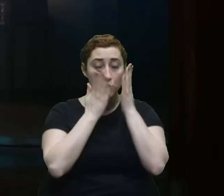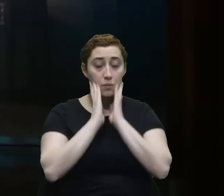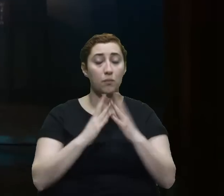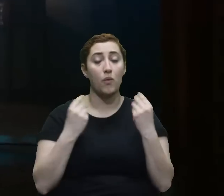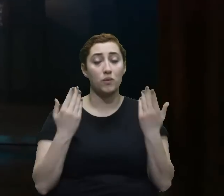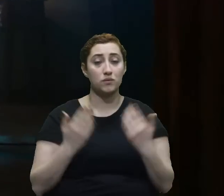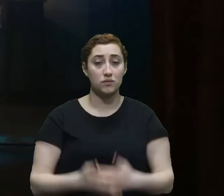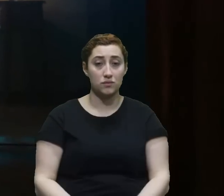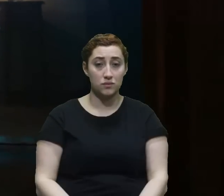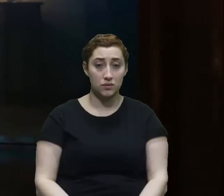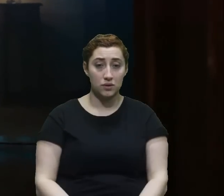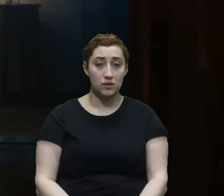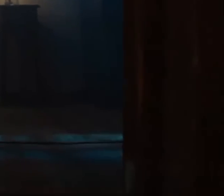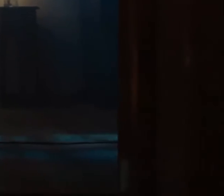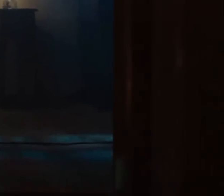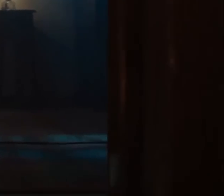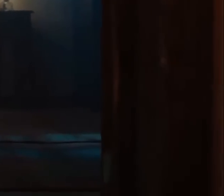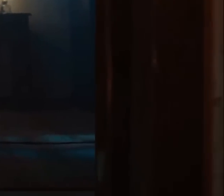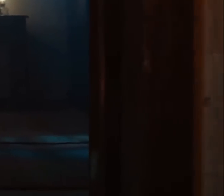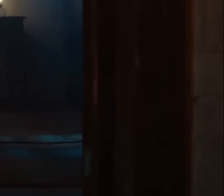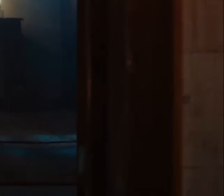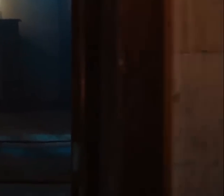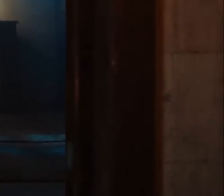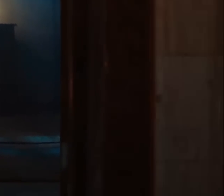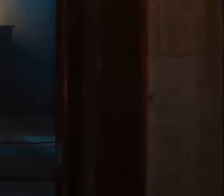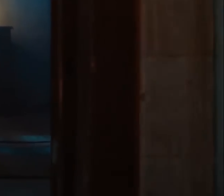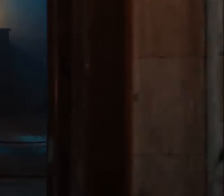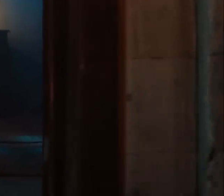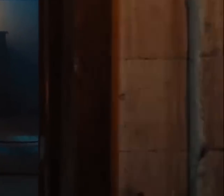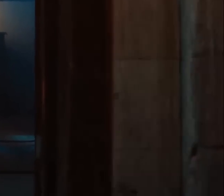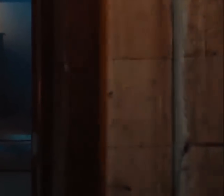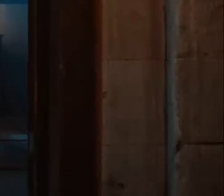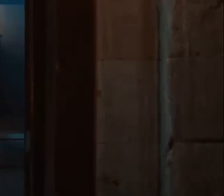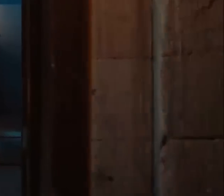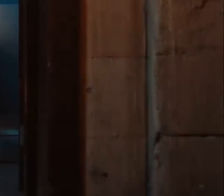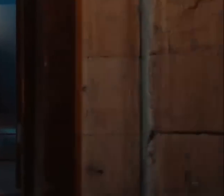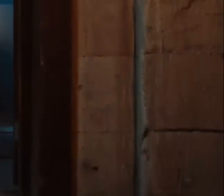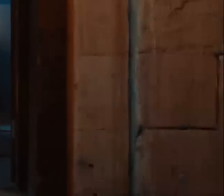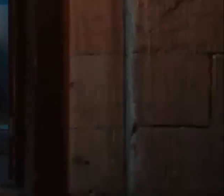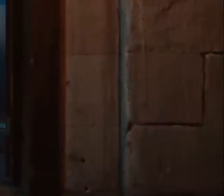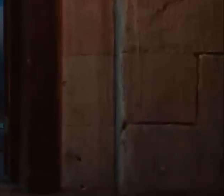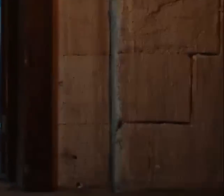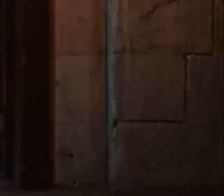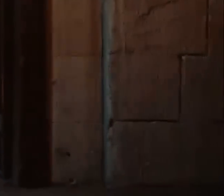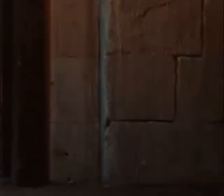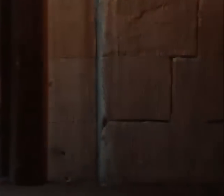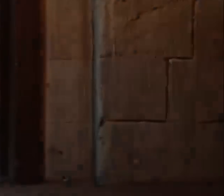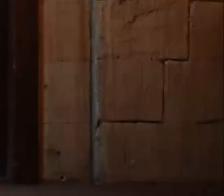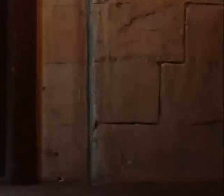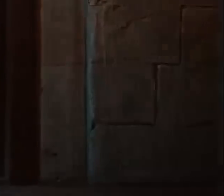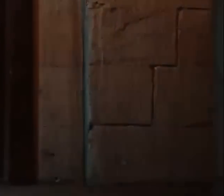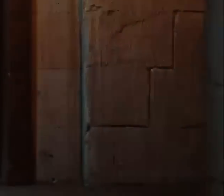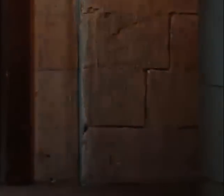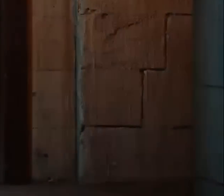Şükürler olsun. Hoca Ali'nin boynuna sarıldı. İki pencereden süzülen ışık huzmeleri üzerlerine